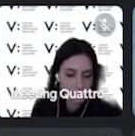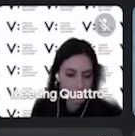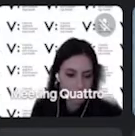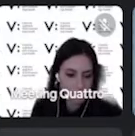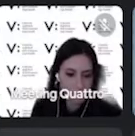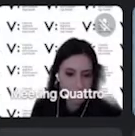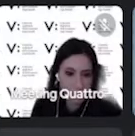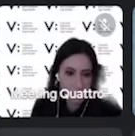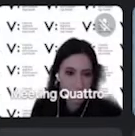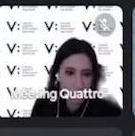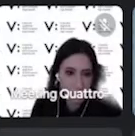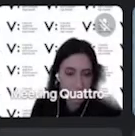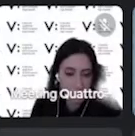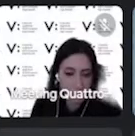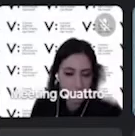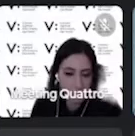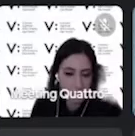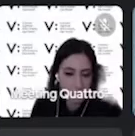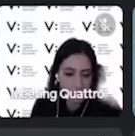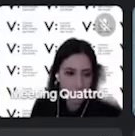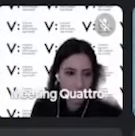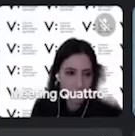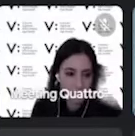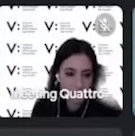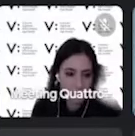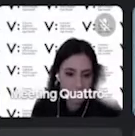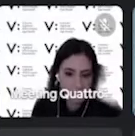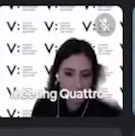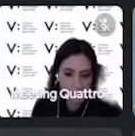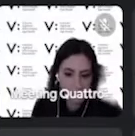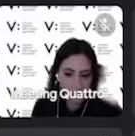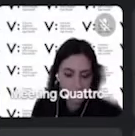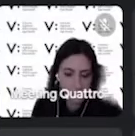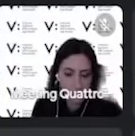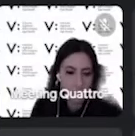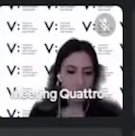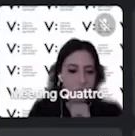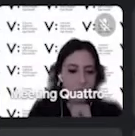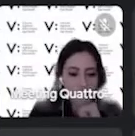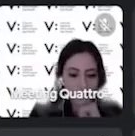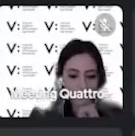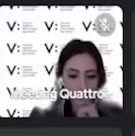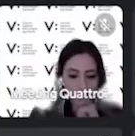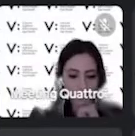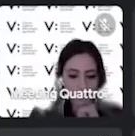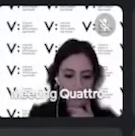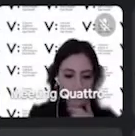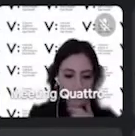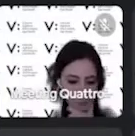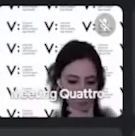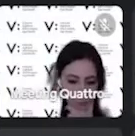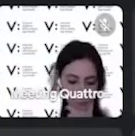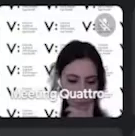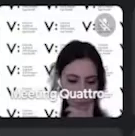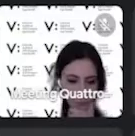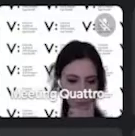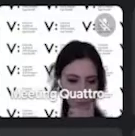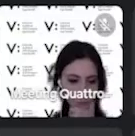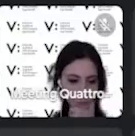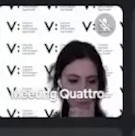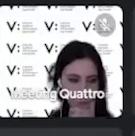domanda riguardo il double degree. Se si scegliesse di intraprendere questo percorso,